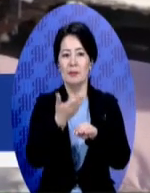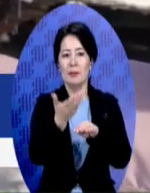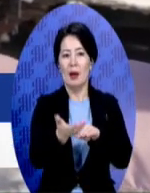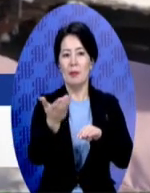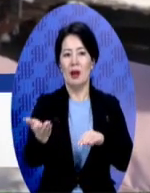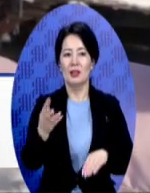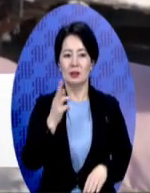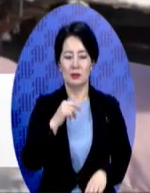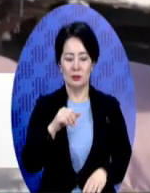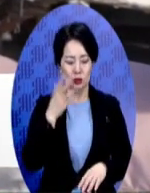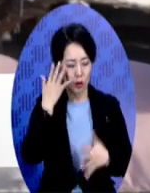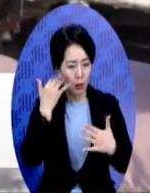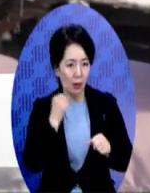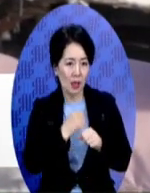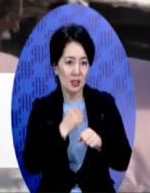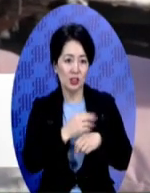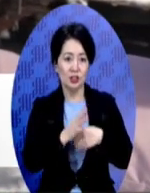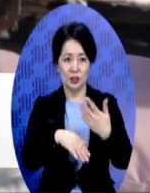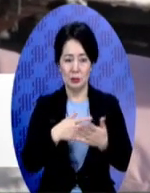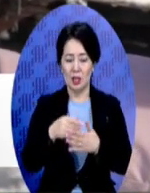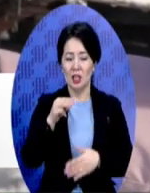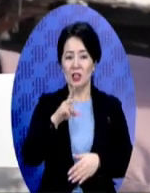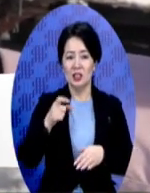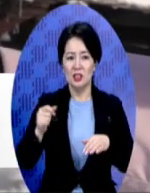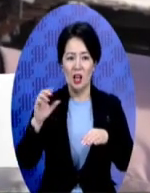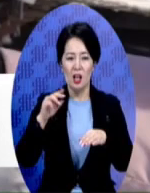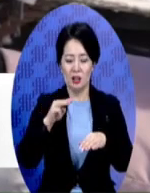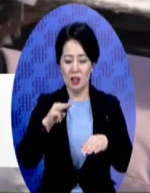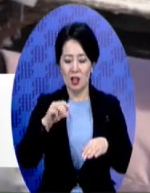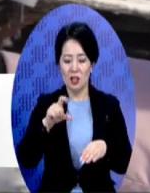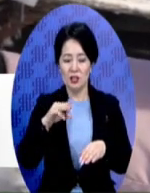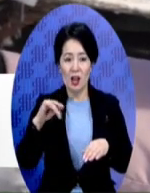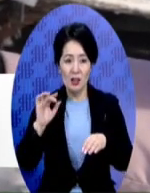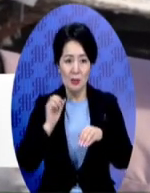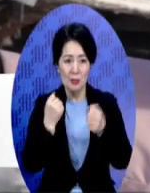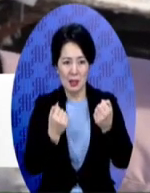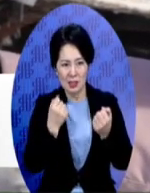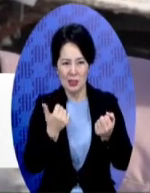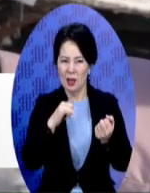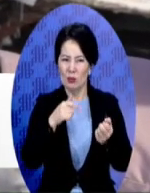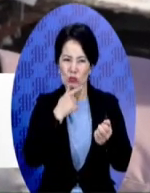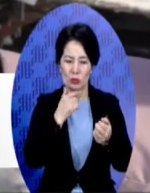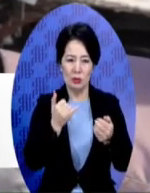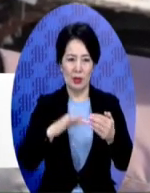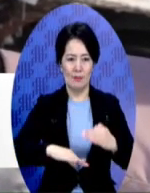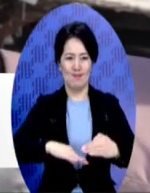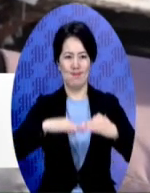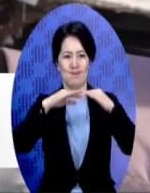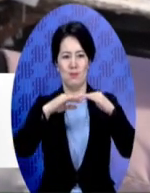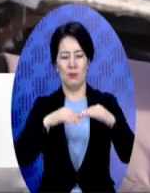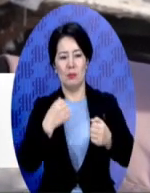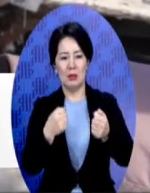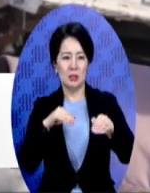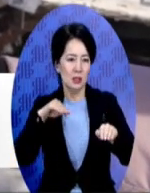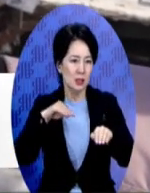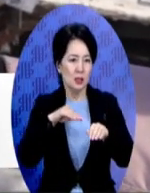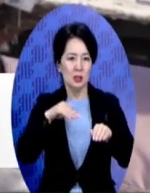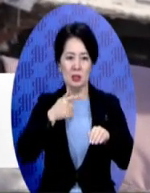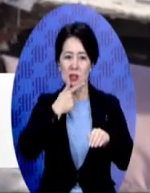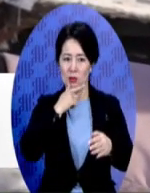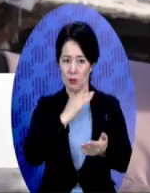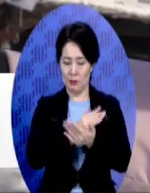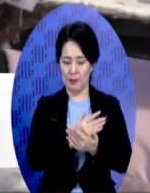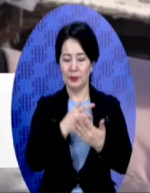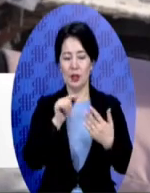аягаар зохион байгуулж байна. За тижээл атсан машин маань бол зарим газрууд бас хүрхгүй байна. Цасны хэмжээ зузаан байгаа учраас очиж чадахгүй байна.